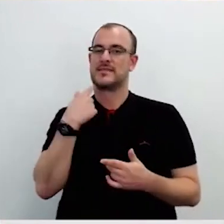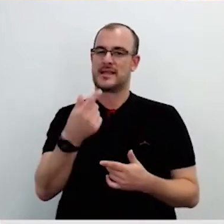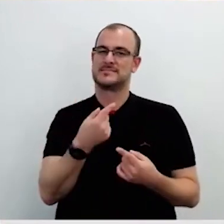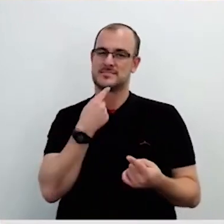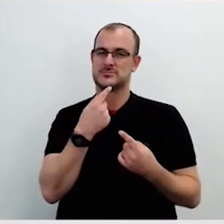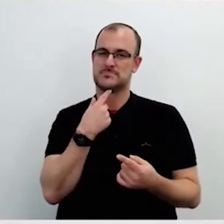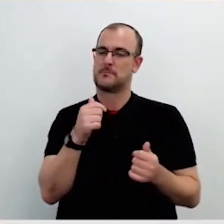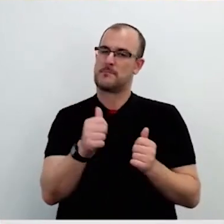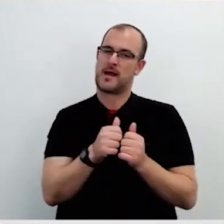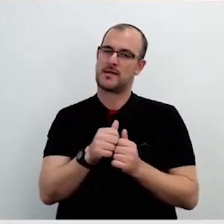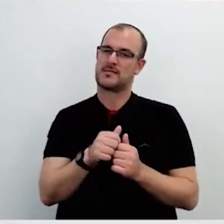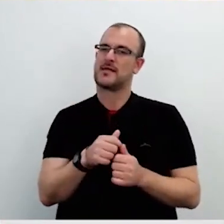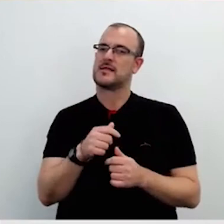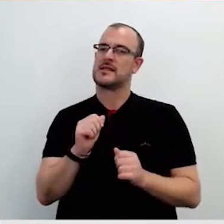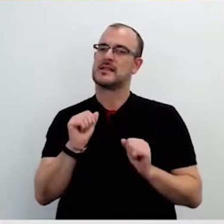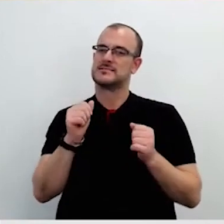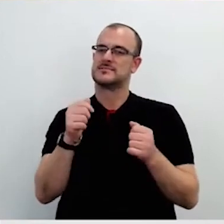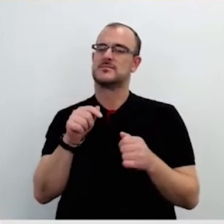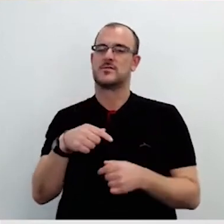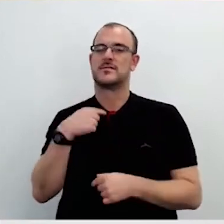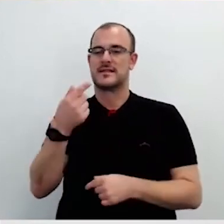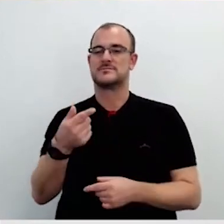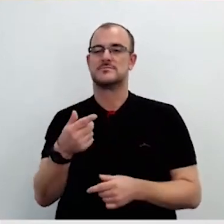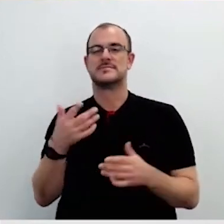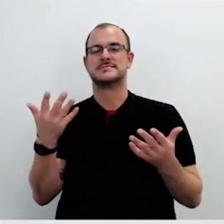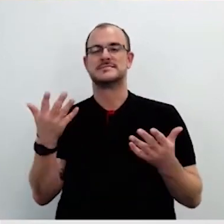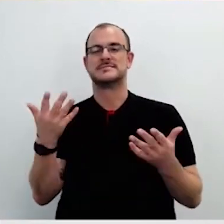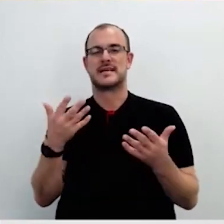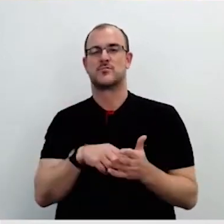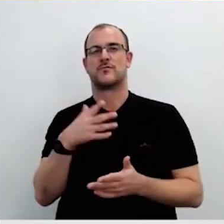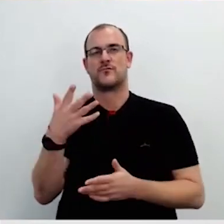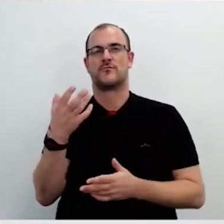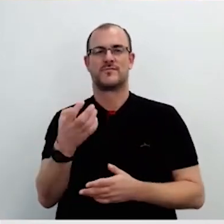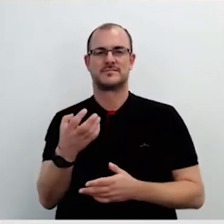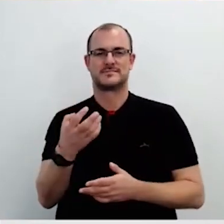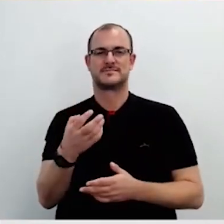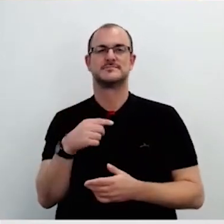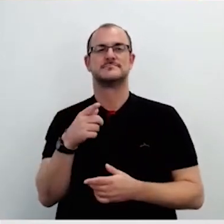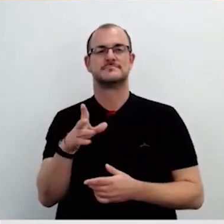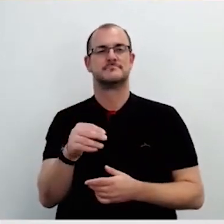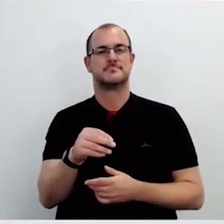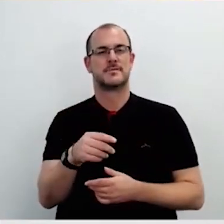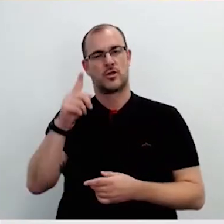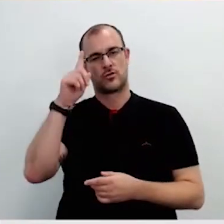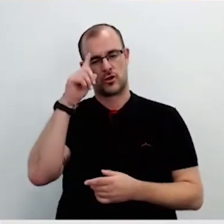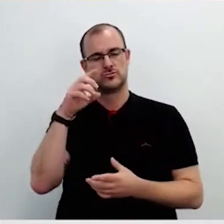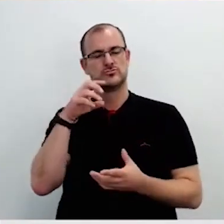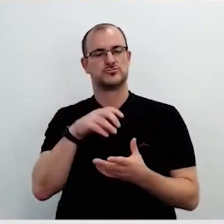Initiative Digital für alle findet dann um 10.45 Uhr statt, und zwar mit dem Deutschen